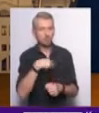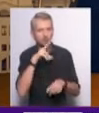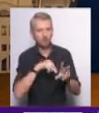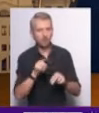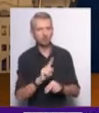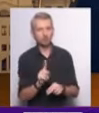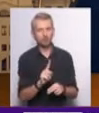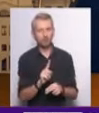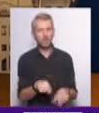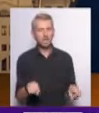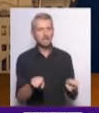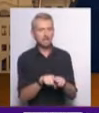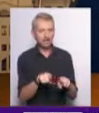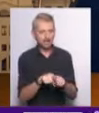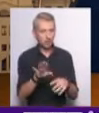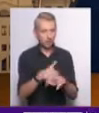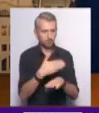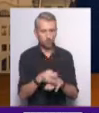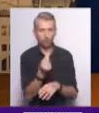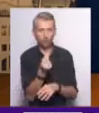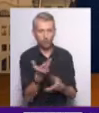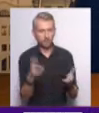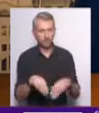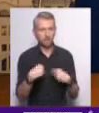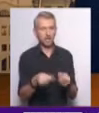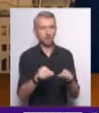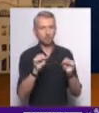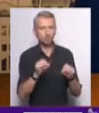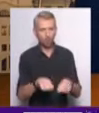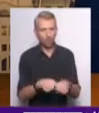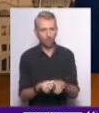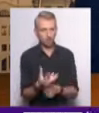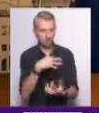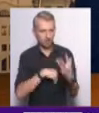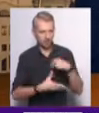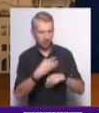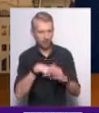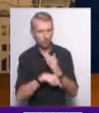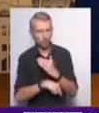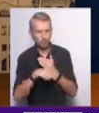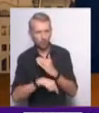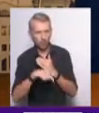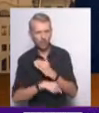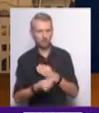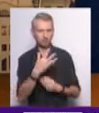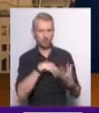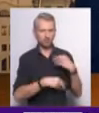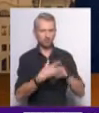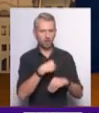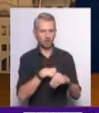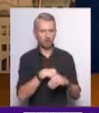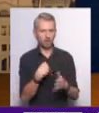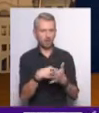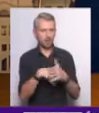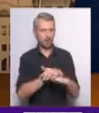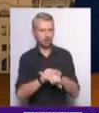що такий розподіл коштів, який дає змогу наживатися корупціонерам, наживатися казнокрадам,